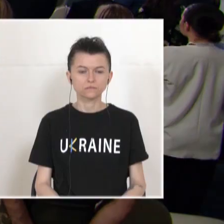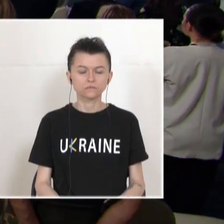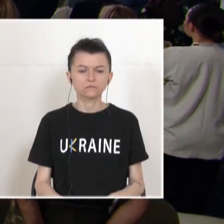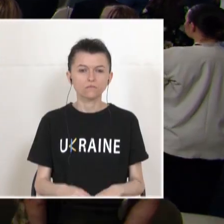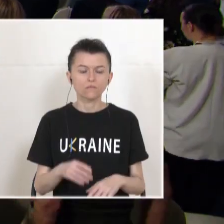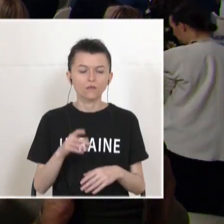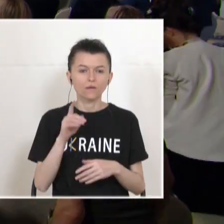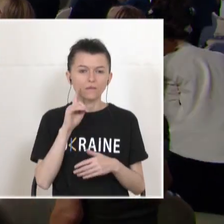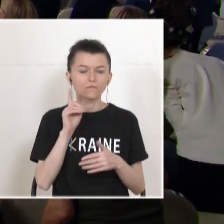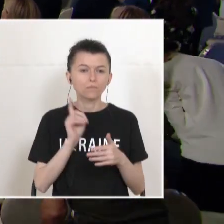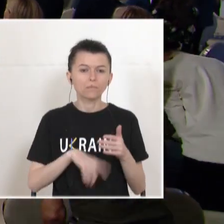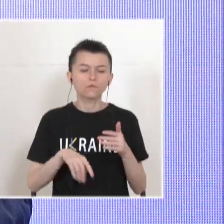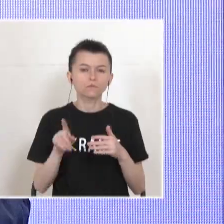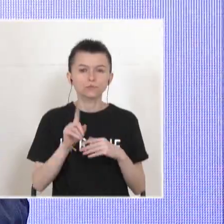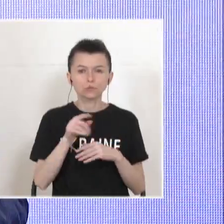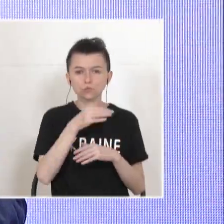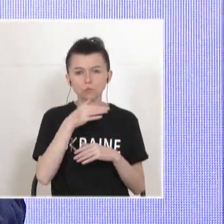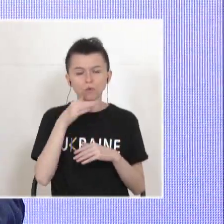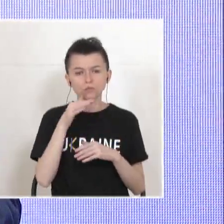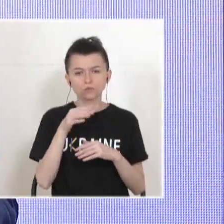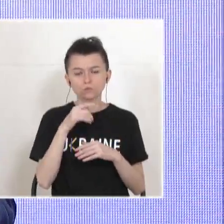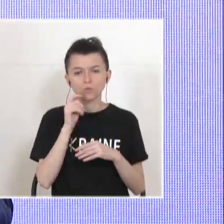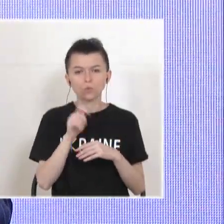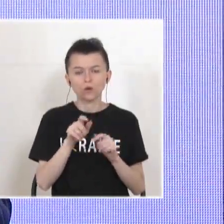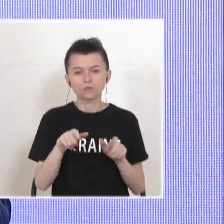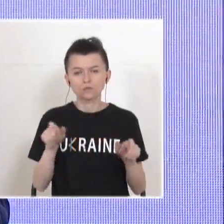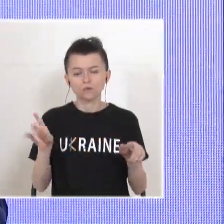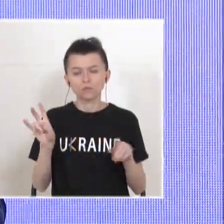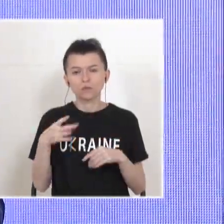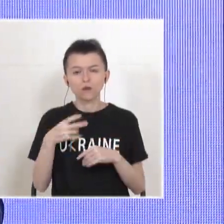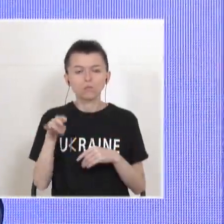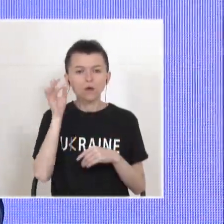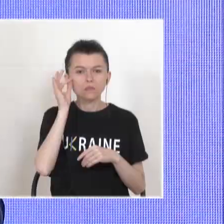Впевнений, що багатьом українцям не треба нагадувати, але